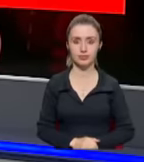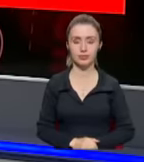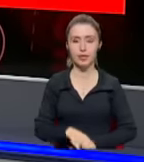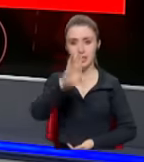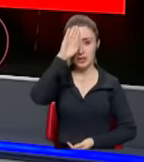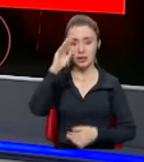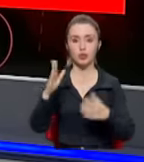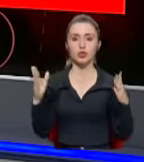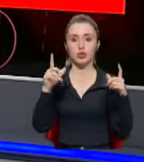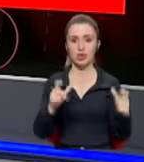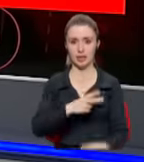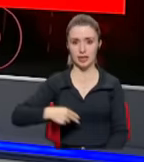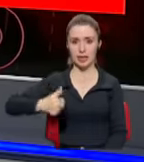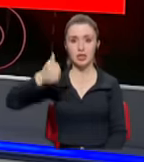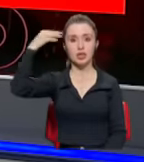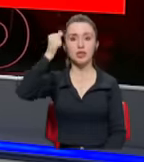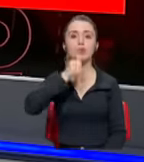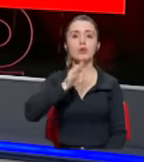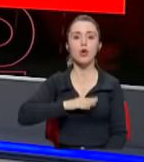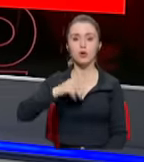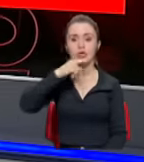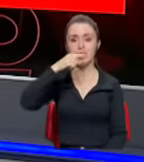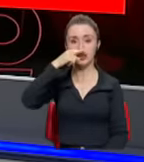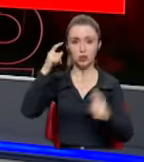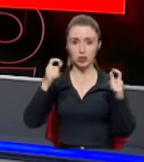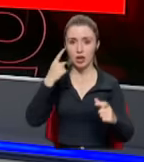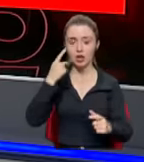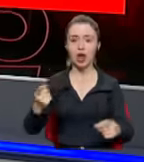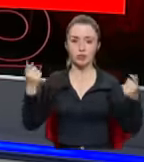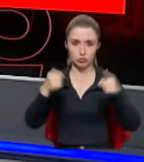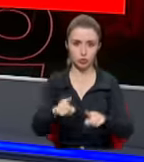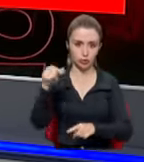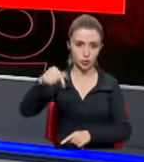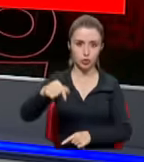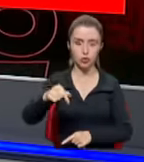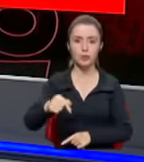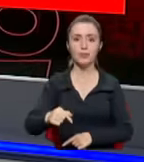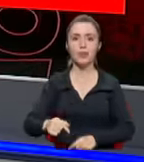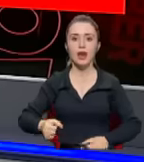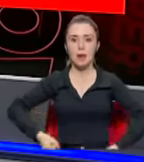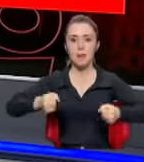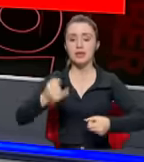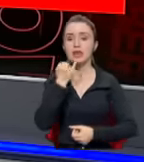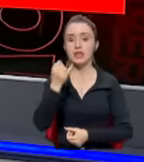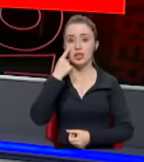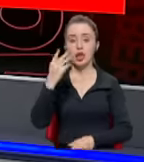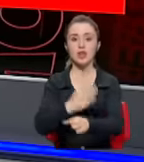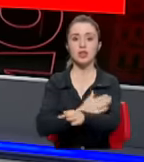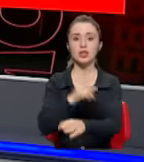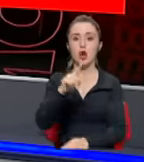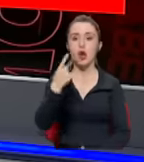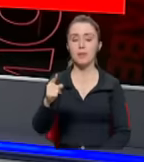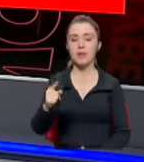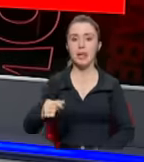İstanbul Büyükşehir Belediye Başkanı İmamoğlu Zeytinburnunda istanbullulardan buluştu Bugün pazar ziyaretinde vatandaşa 10.000